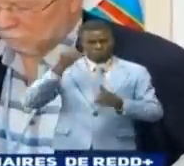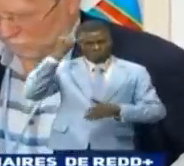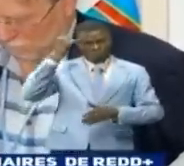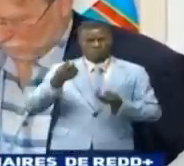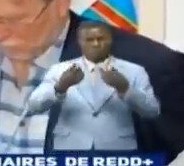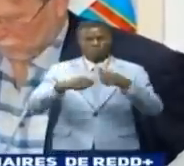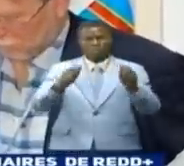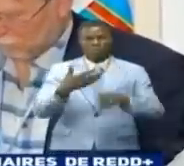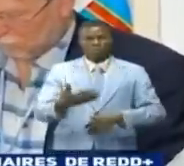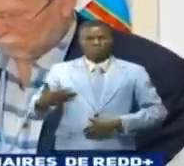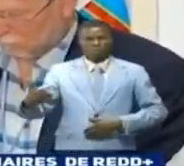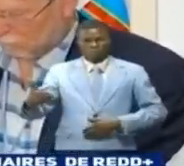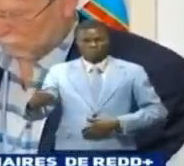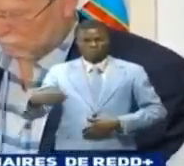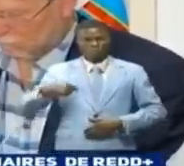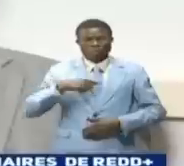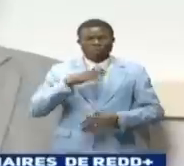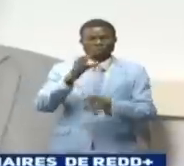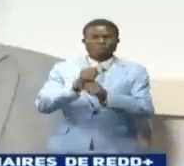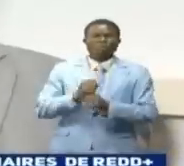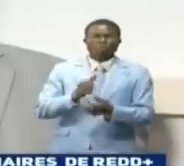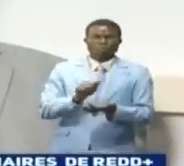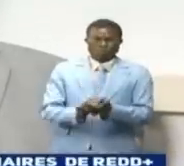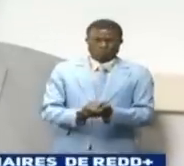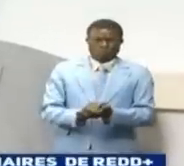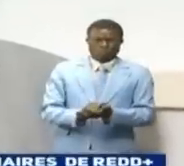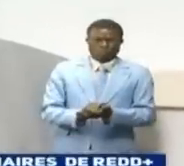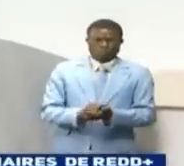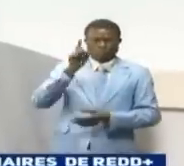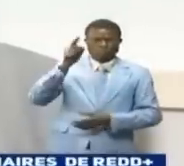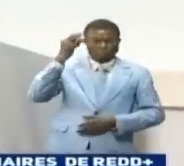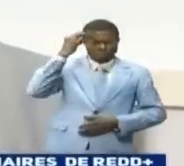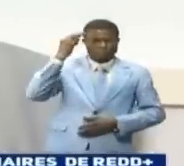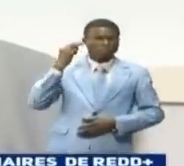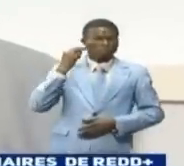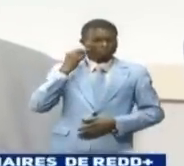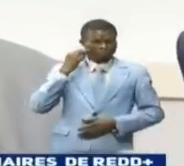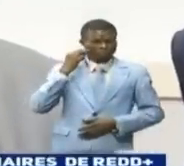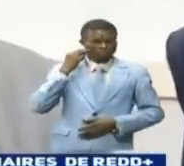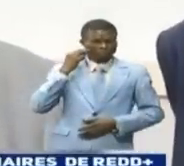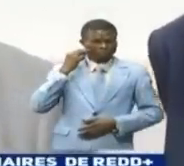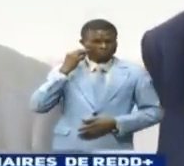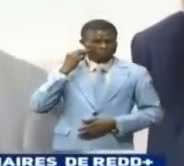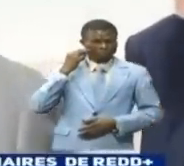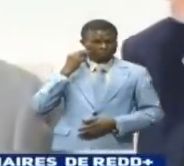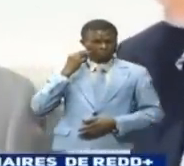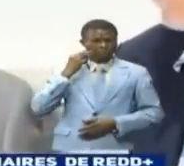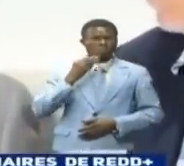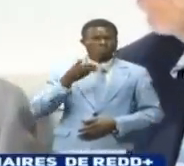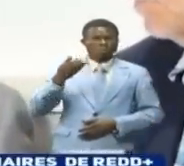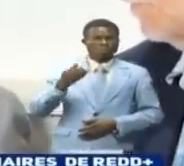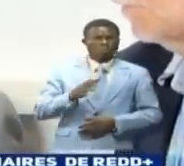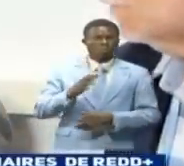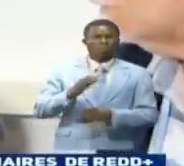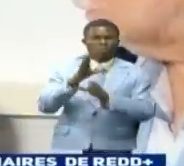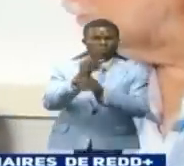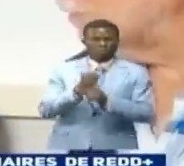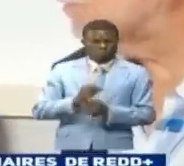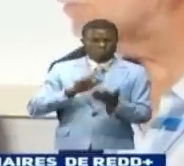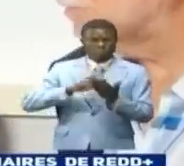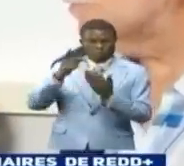de crédits qu'on vient d'effectuer. Le Premier ministre a reçu notre projet avec